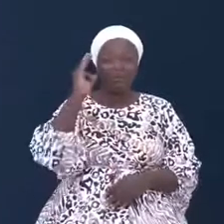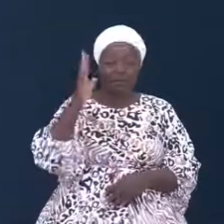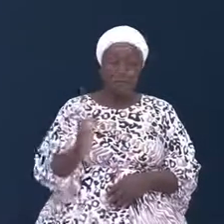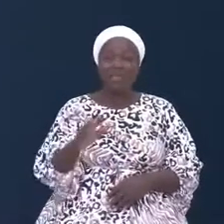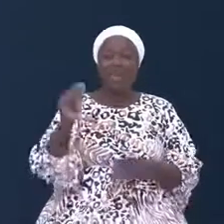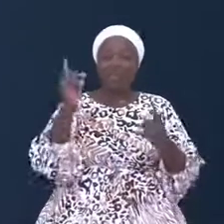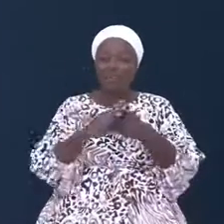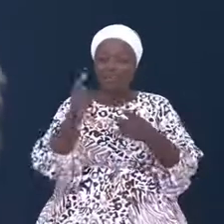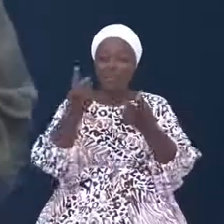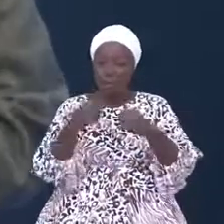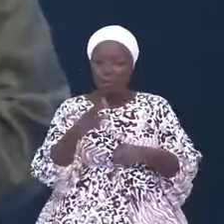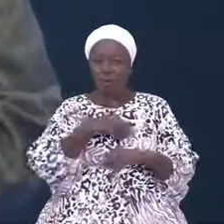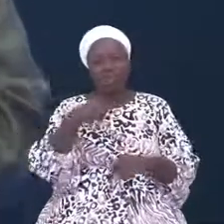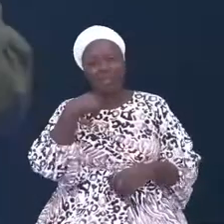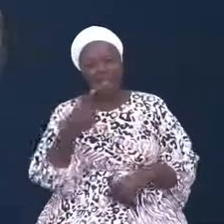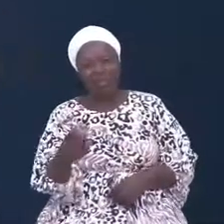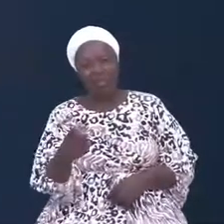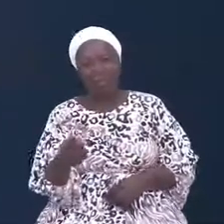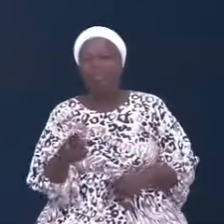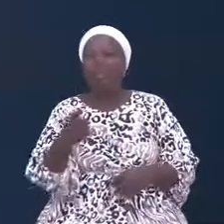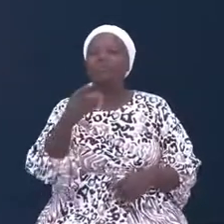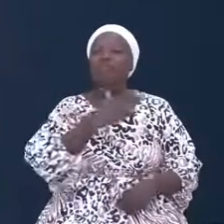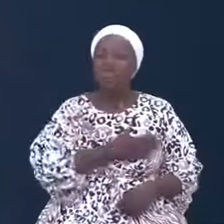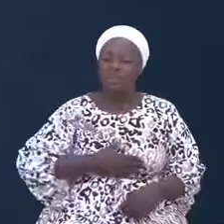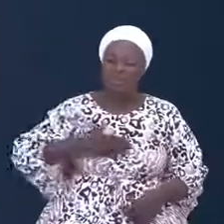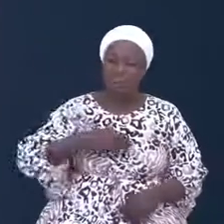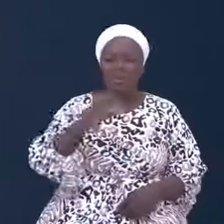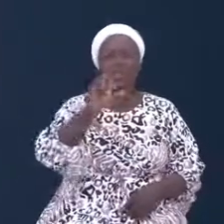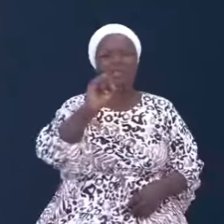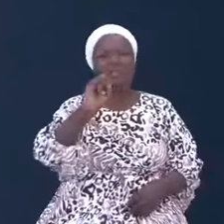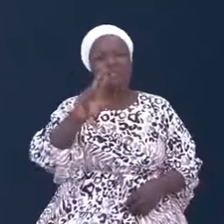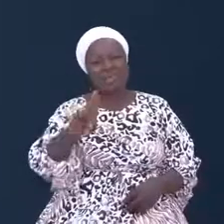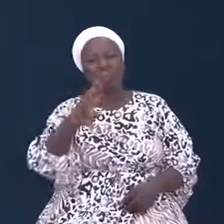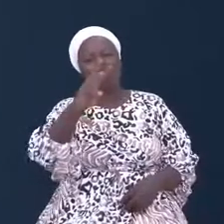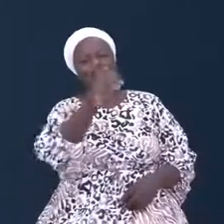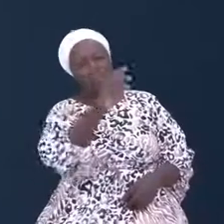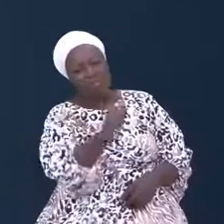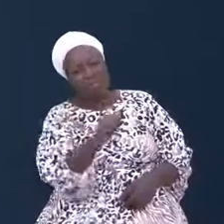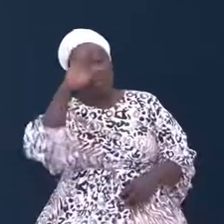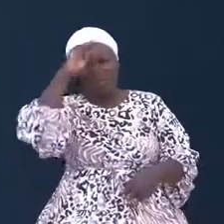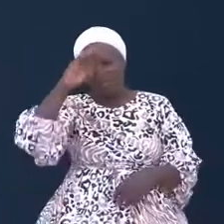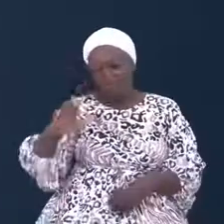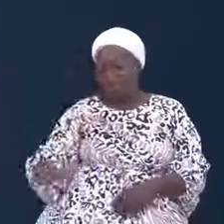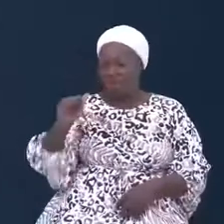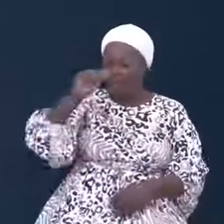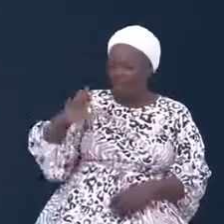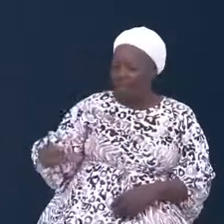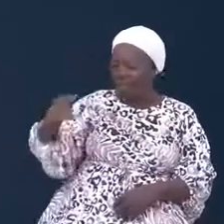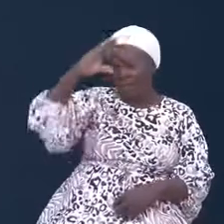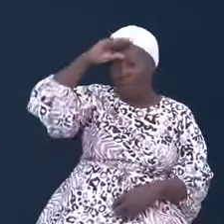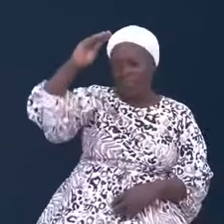il utilise son messager, l'évangéliste, pour te dire, monsieur, madame,